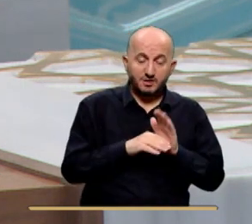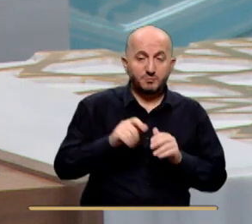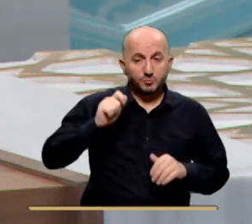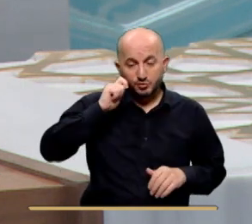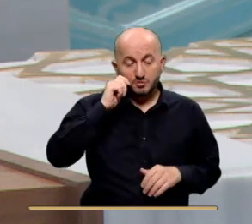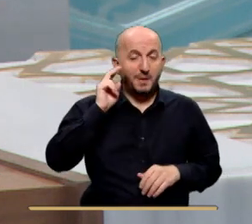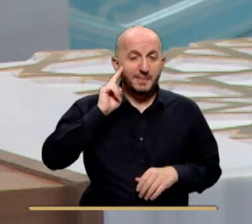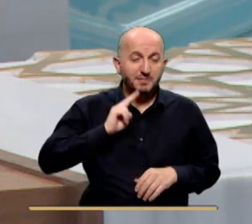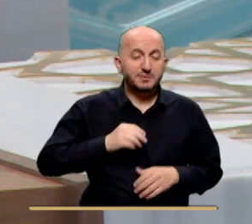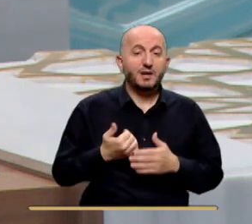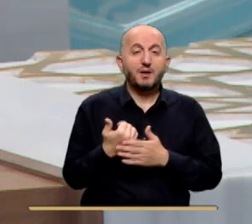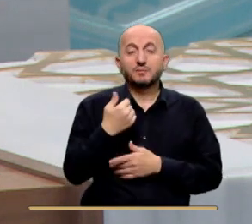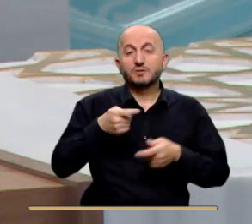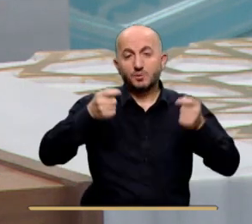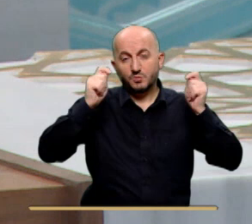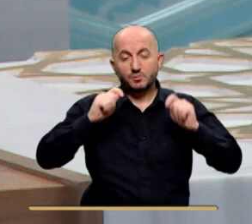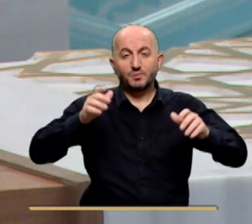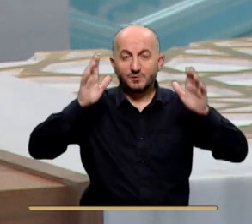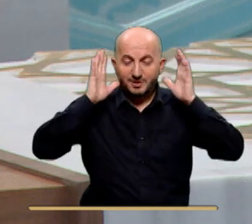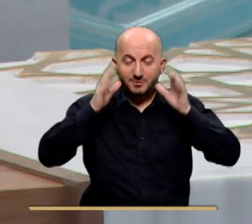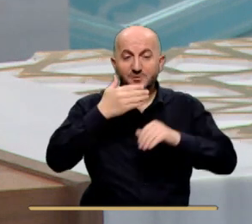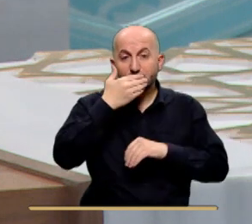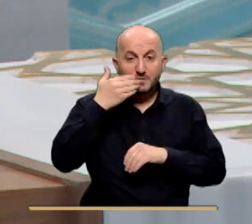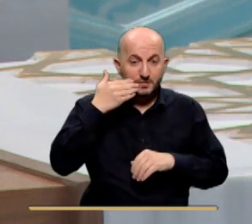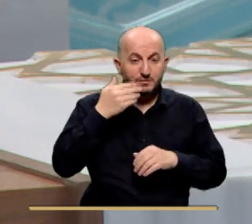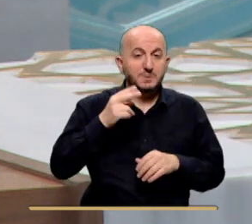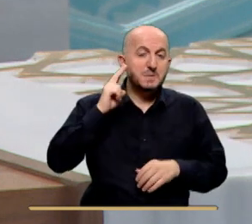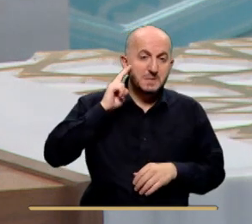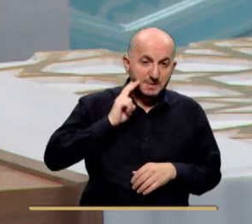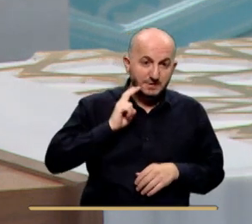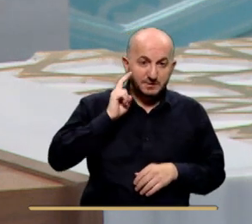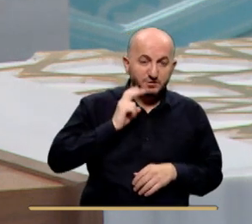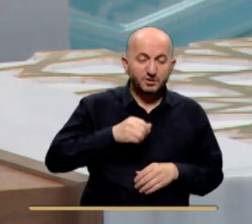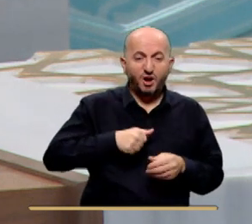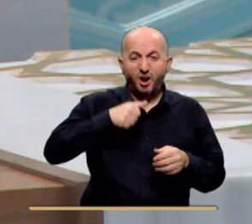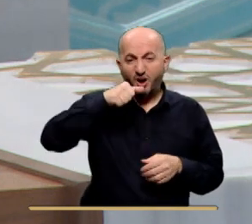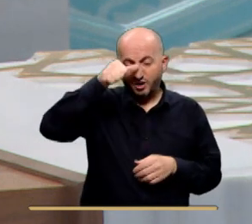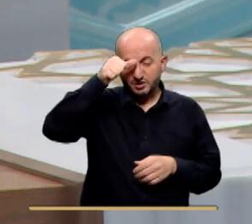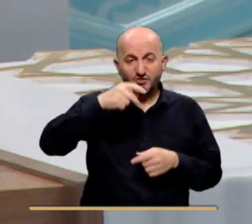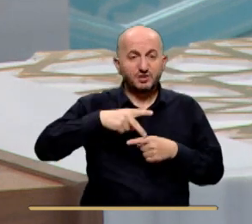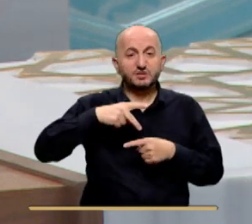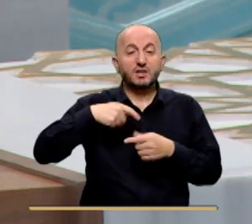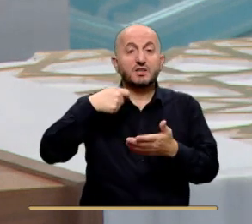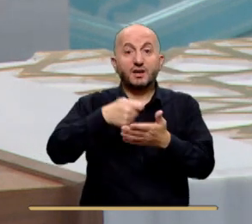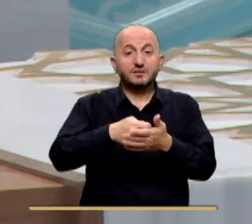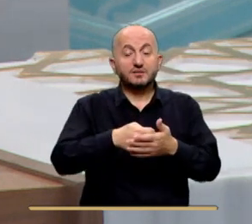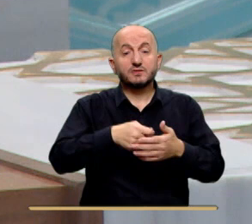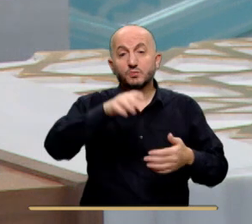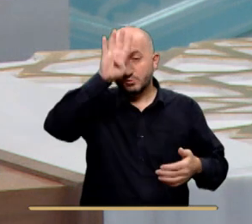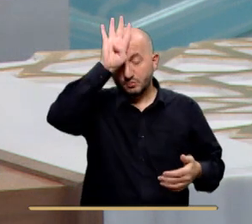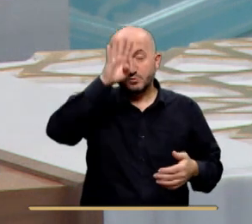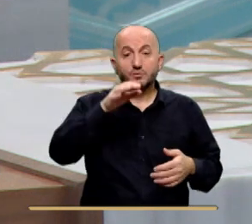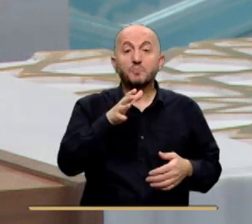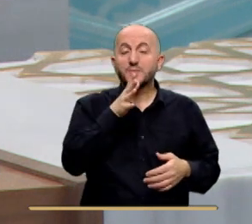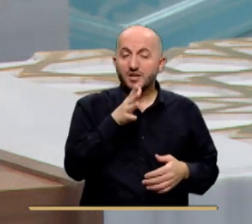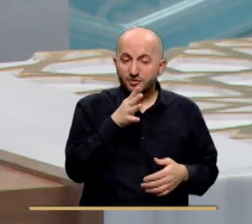Müslüman temizliği, abdesti, gusülü, namazı, orucu, zenginse hac ve zekatın hukukunu, fıkhını bilecek.